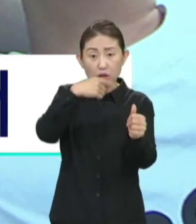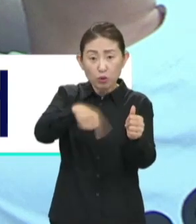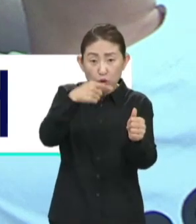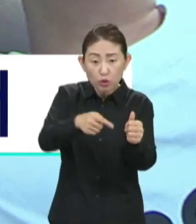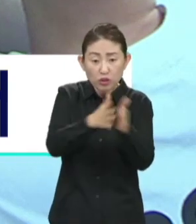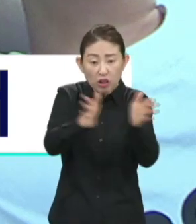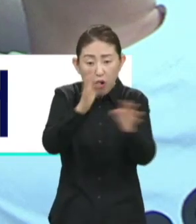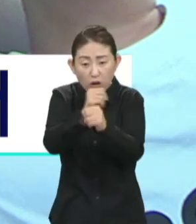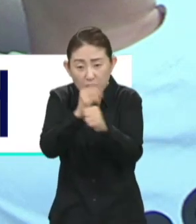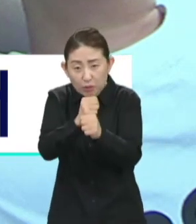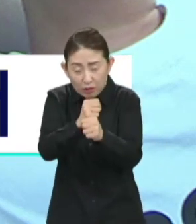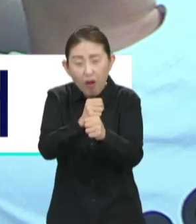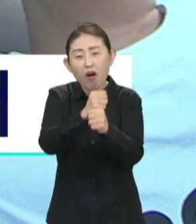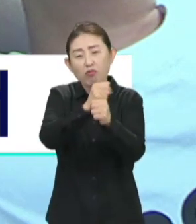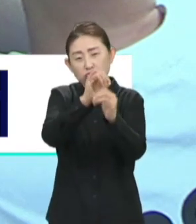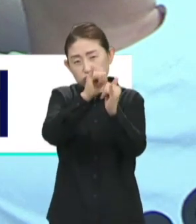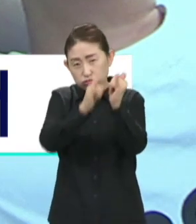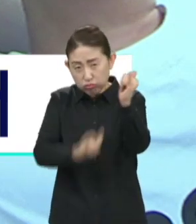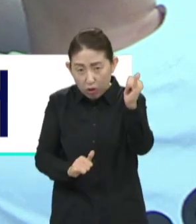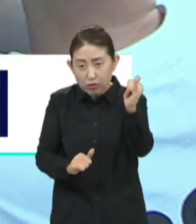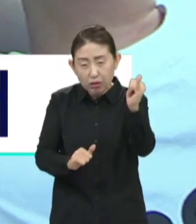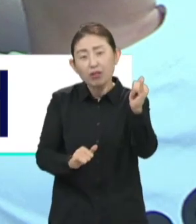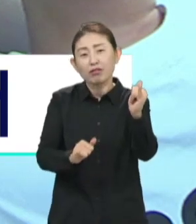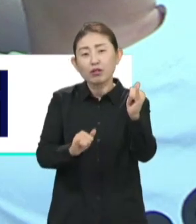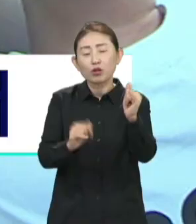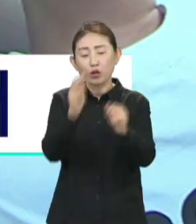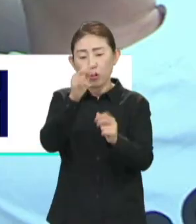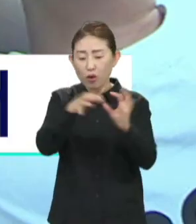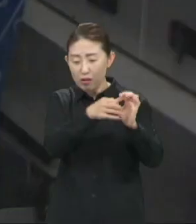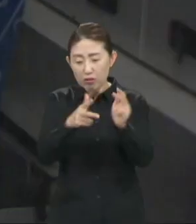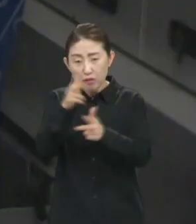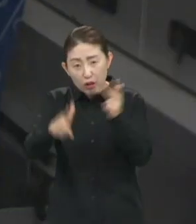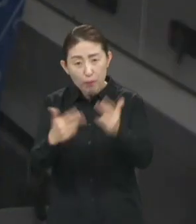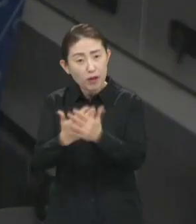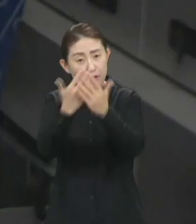성과도 기대됩니다. 보도에 김진석 기자입니다.